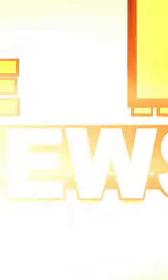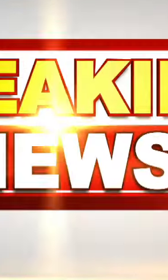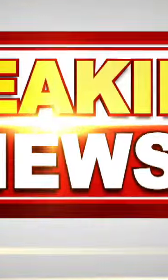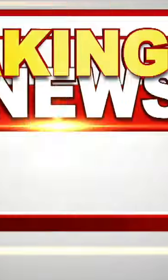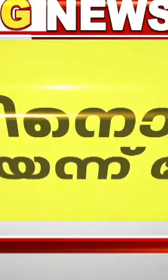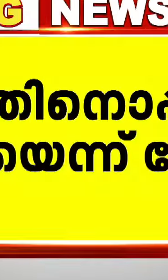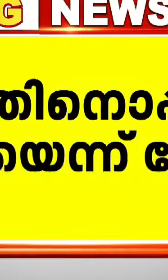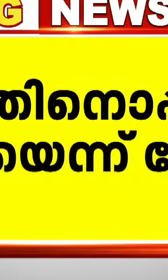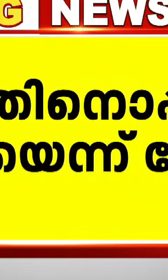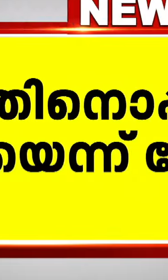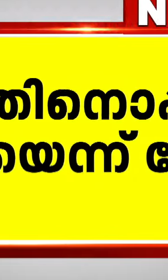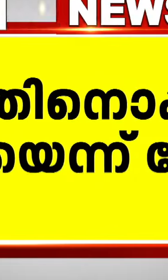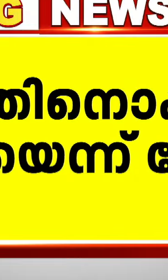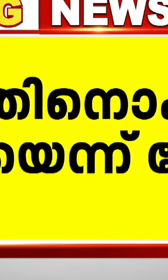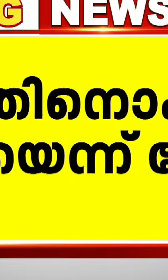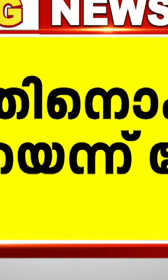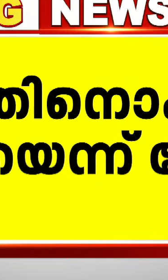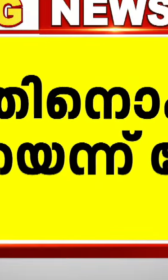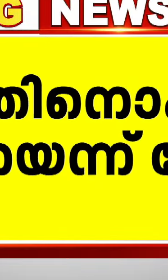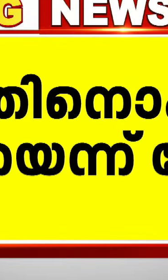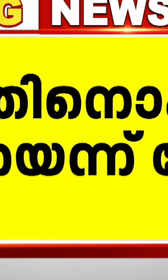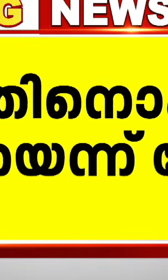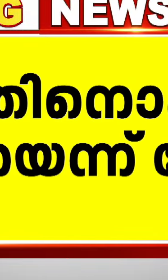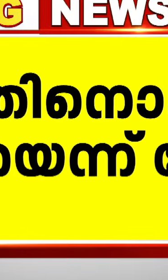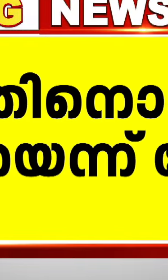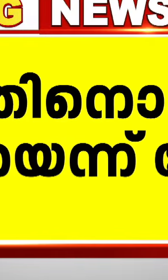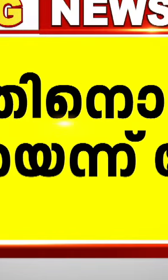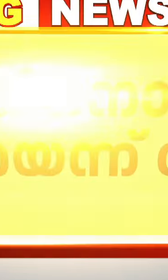എന്നോട് അങ്ങനെ ആരും വിളിച്ച് പറഞ്ഞിട്ടുള്ളത് എനിക്കില്ല.